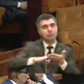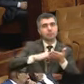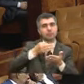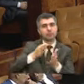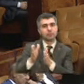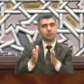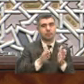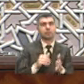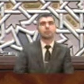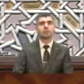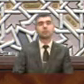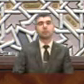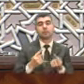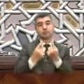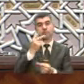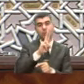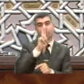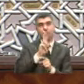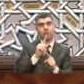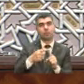شكرا السيده النائبه. هل من تعقيب اضافي؟